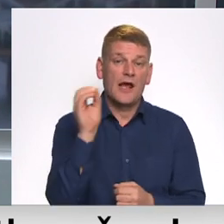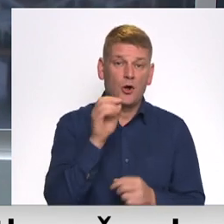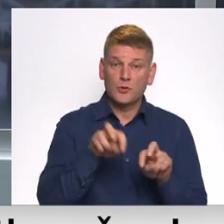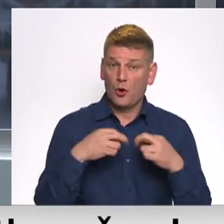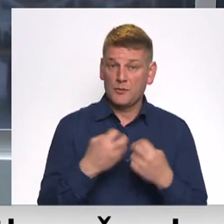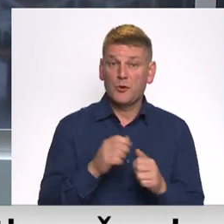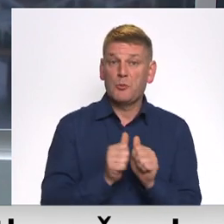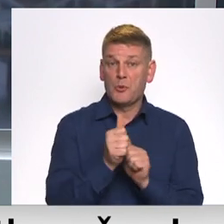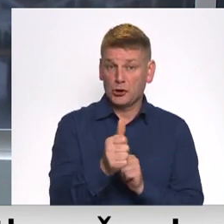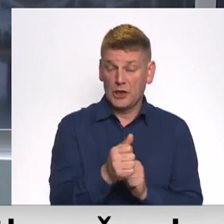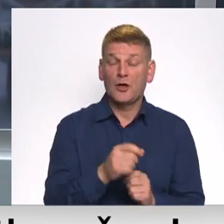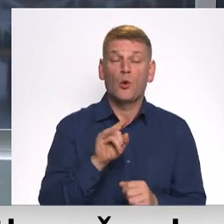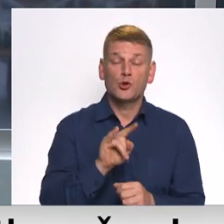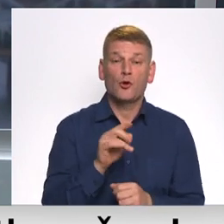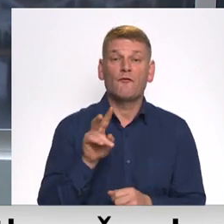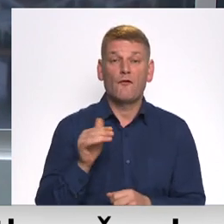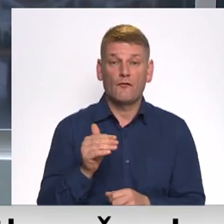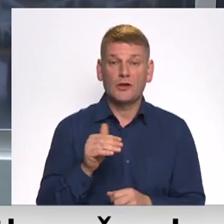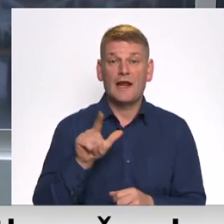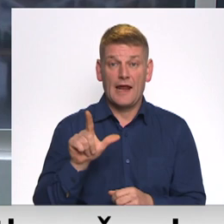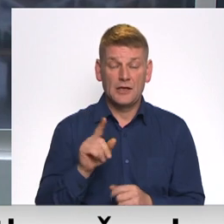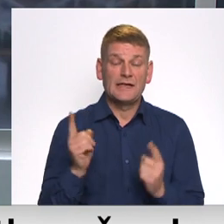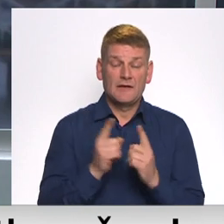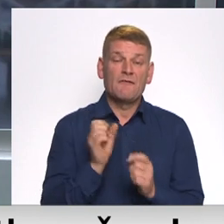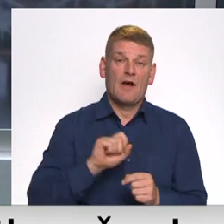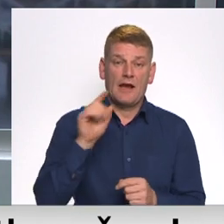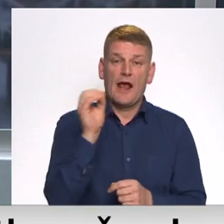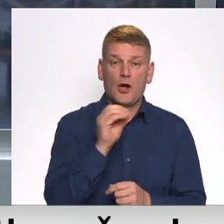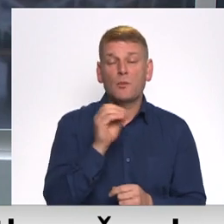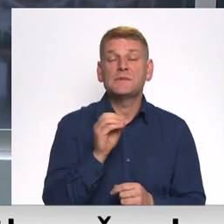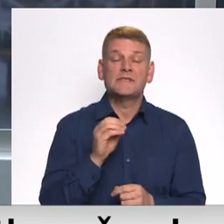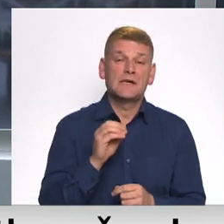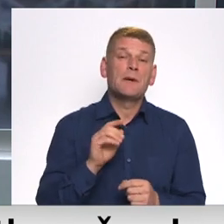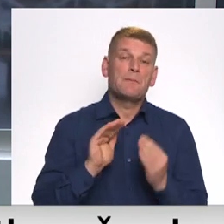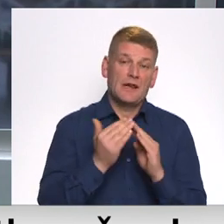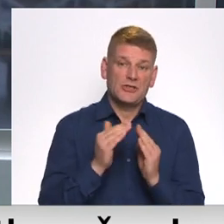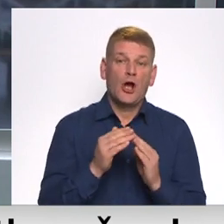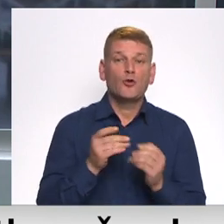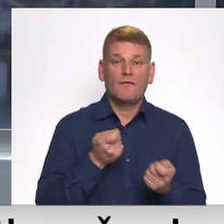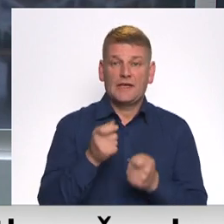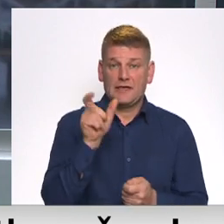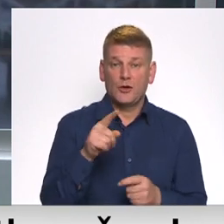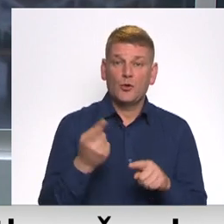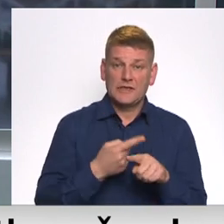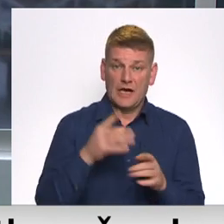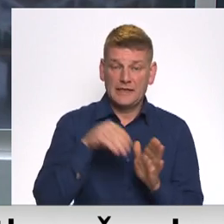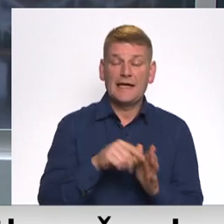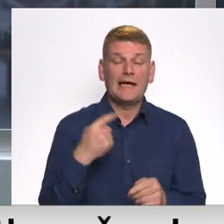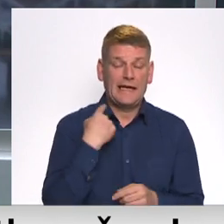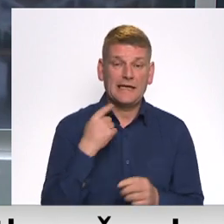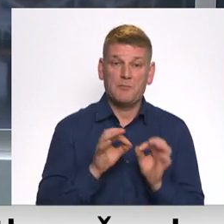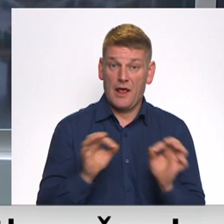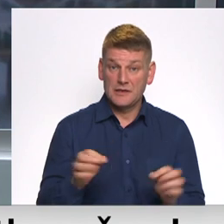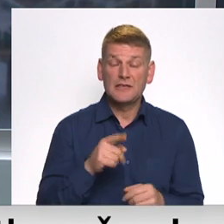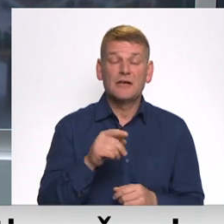komisijas priekšsēdētāju Ursulu von der Leyen tikās vairāki Eiropas pilsētu vadītāji, to skaita Rīgas mērs.